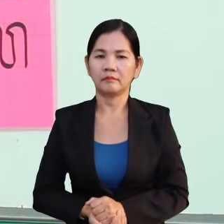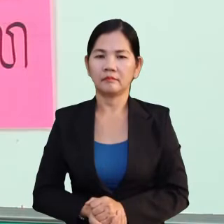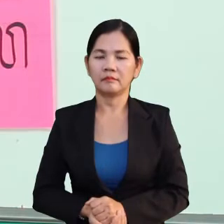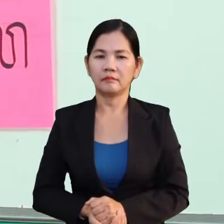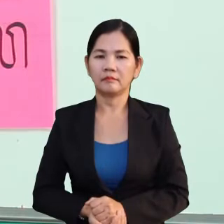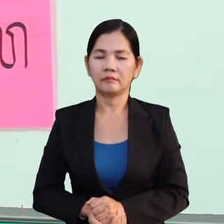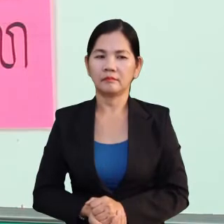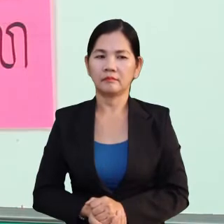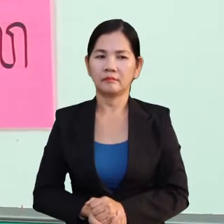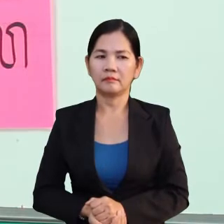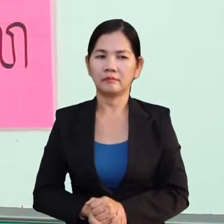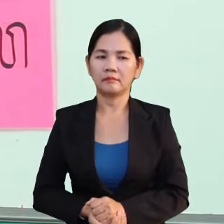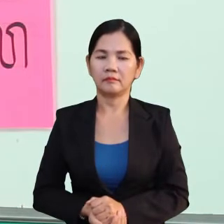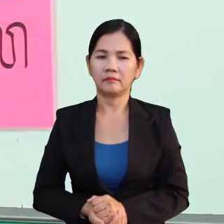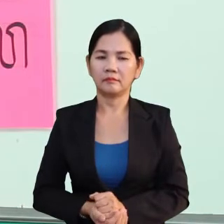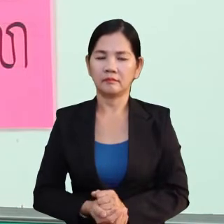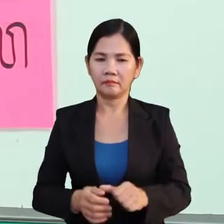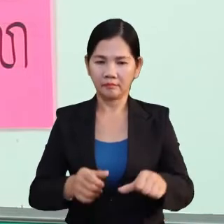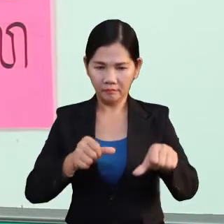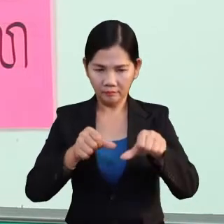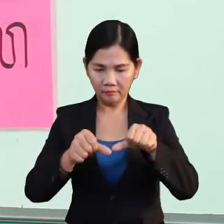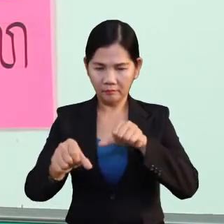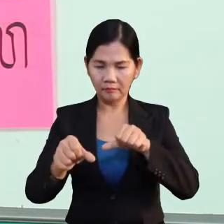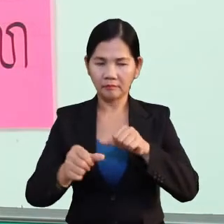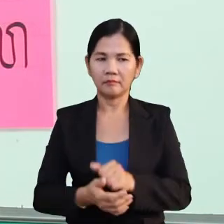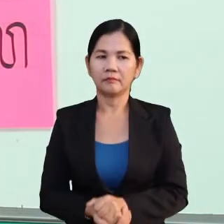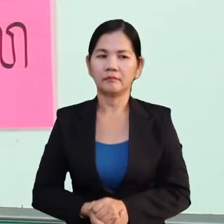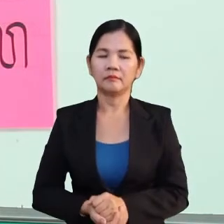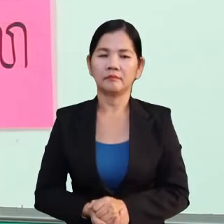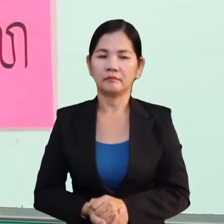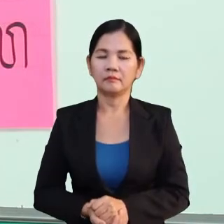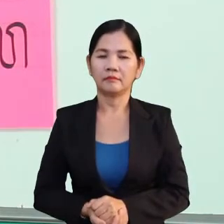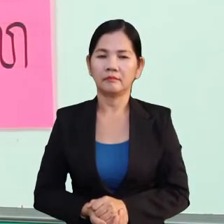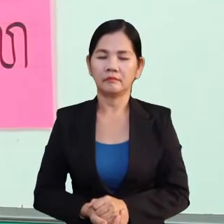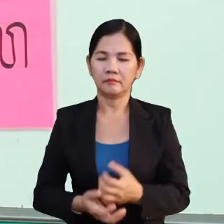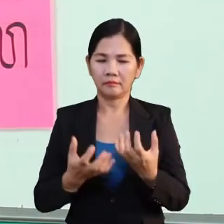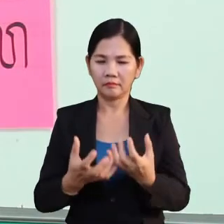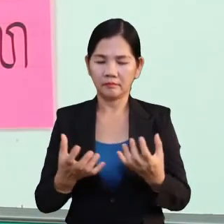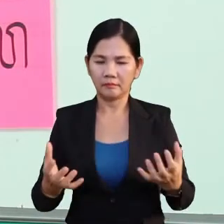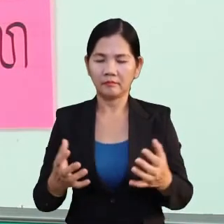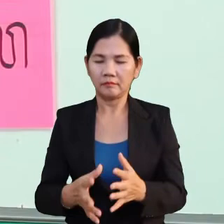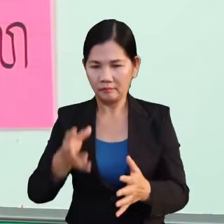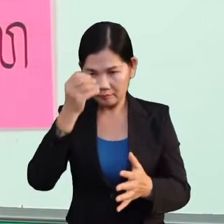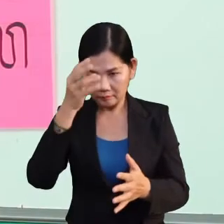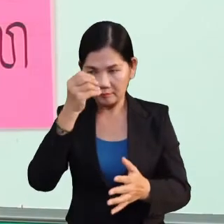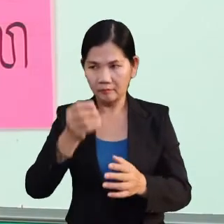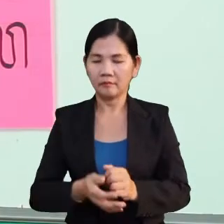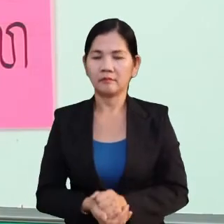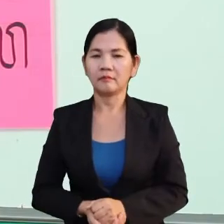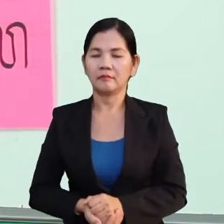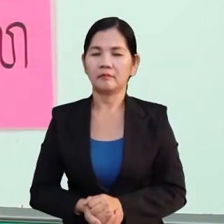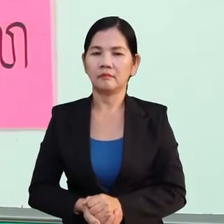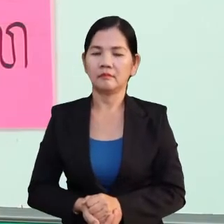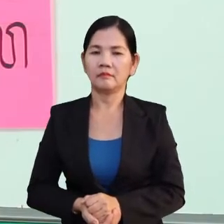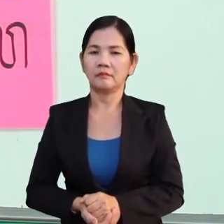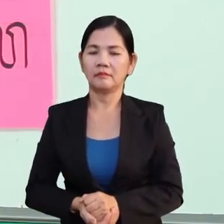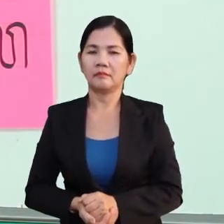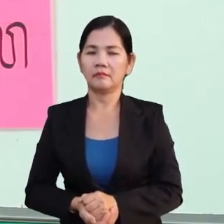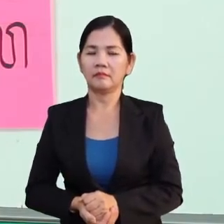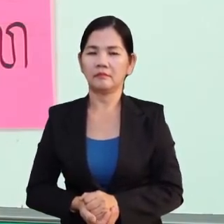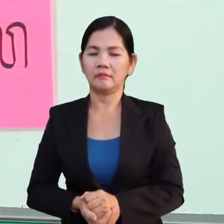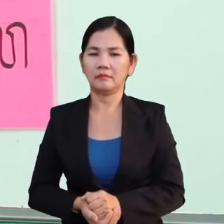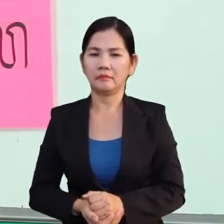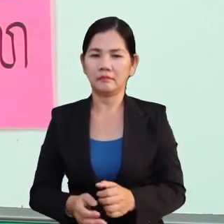1ចាអញ្ចឹងបន្ទាប់ពីរៀបចំសម្ភារៈហើយគឺយើងស្លៀកពាក់កូនណាខ្